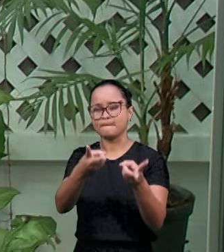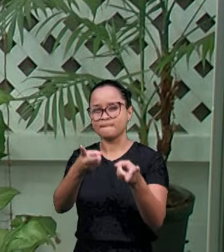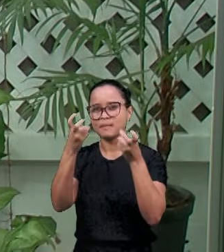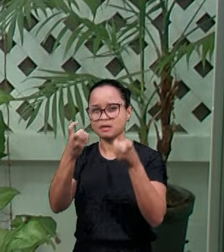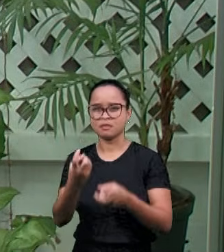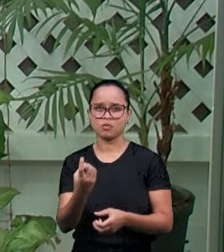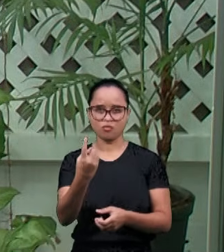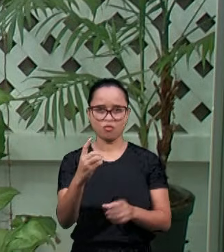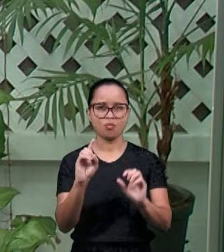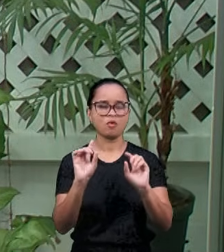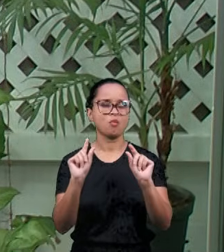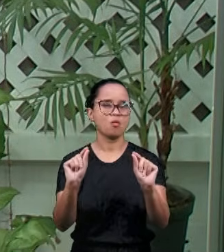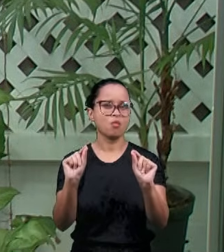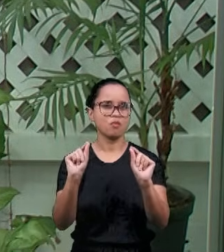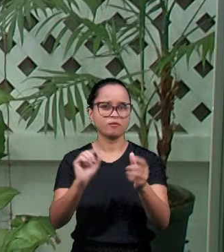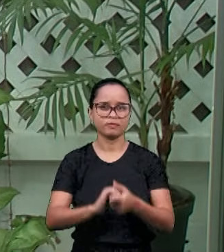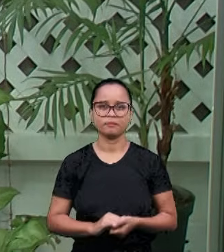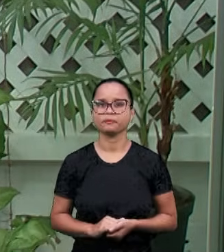que